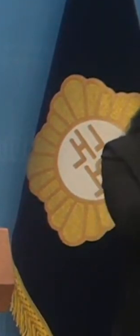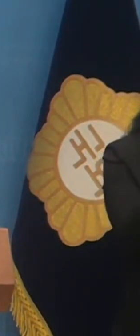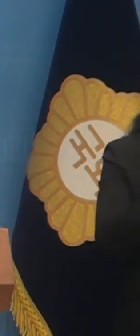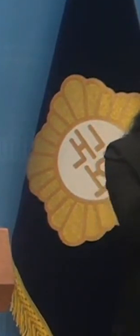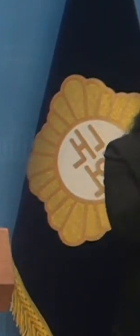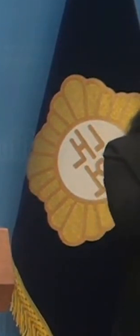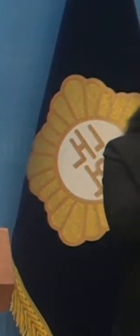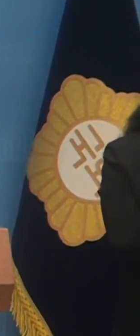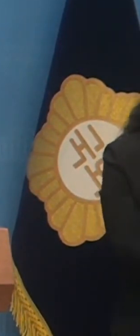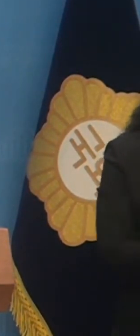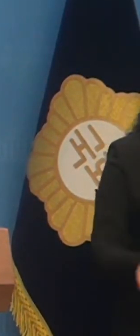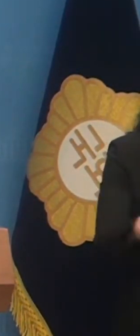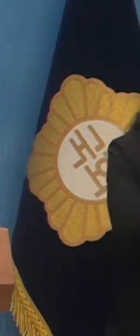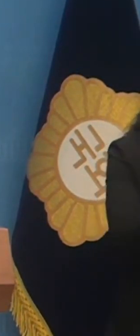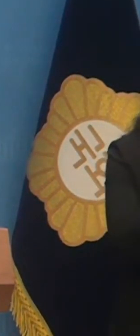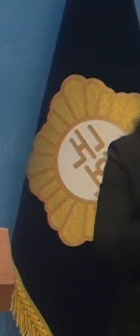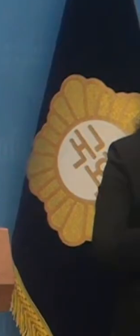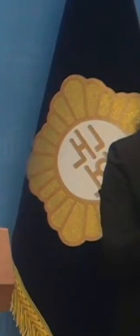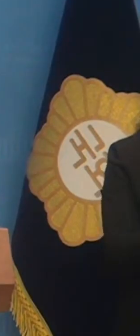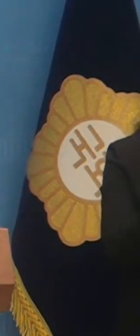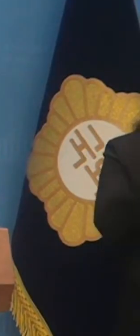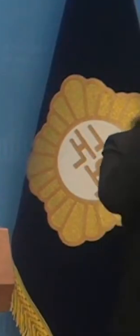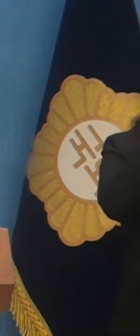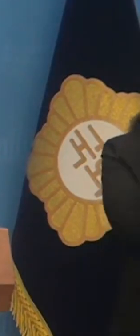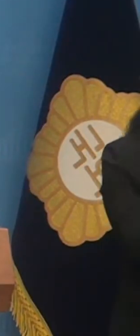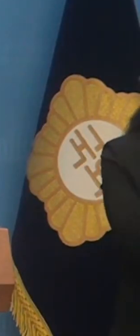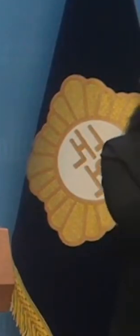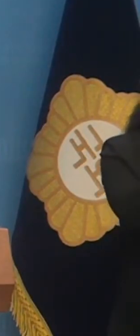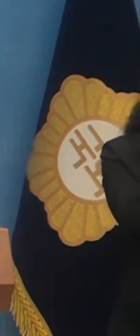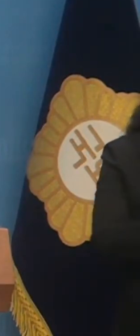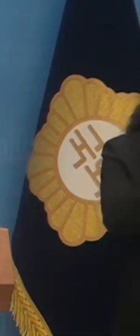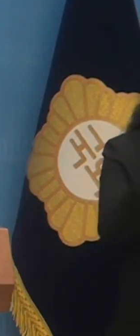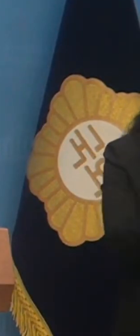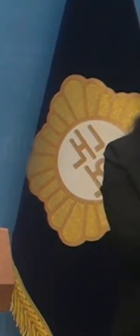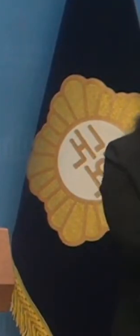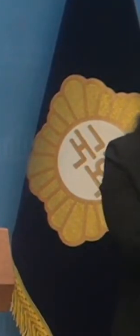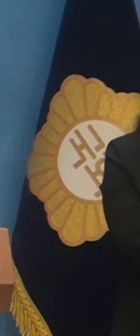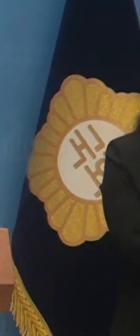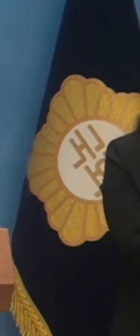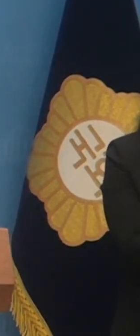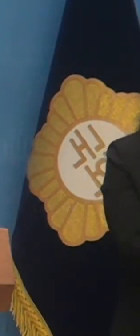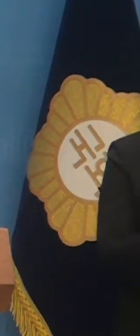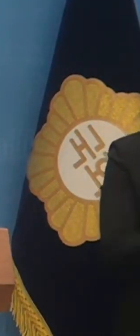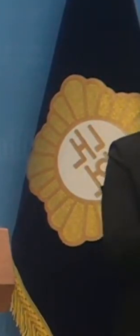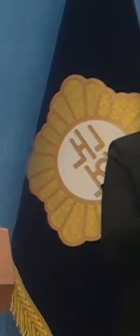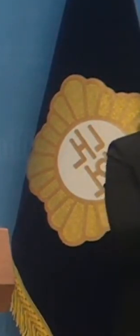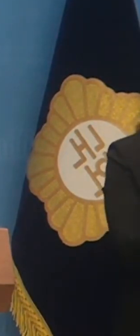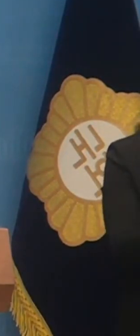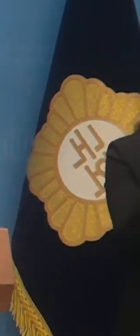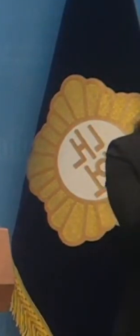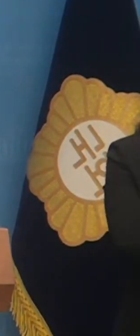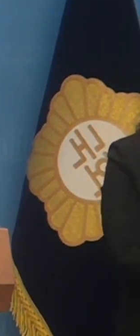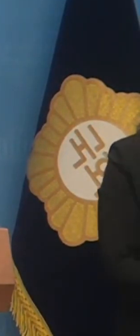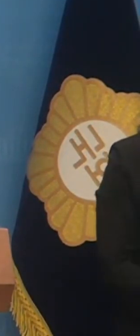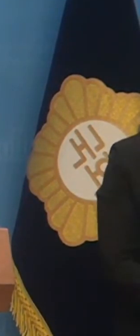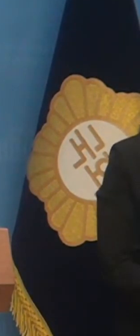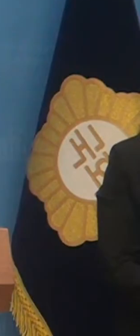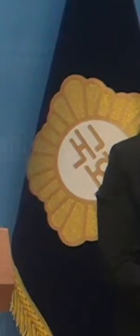대개혁을 선도하는 유능한 진보 정당이 되겠다는 그런 약속을 드리겠습니다.